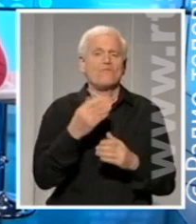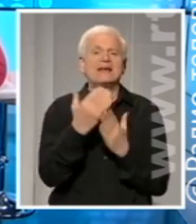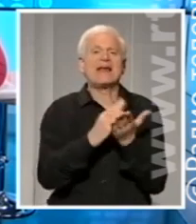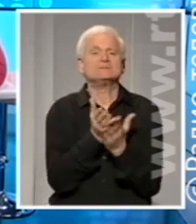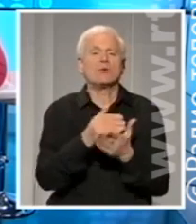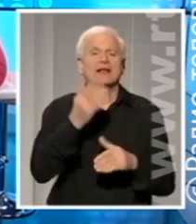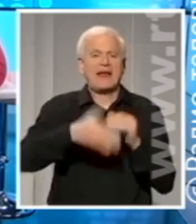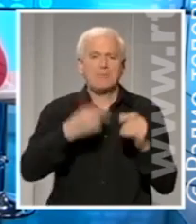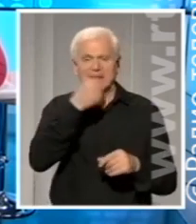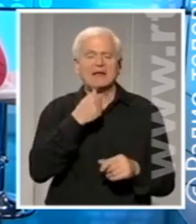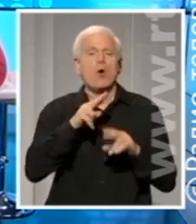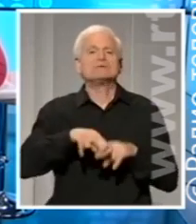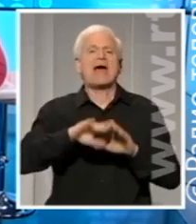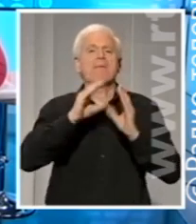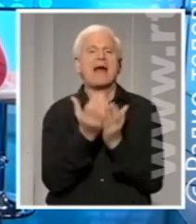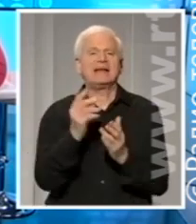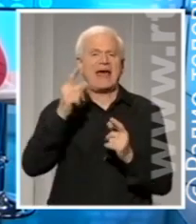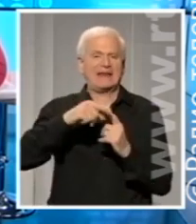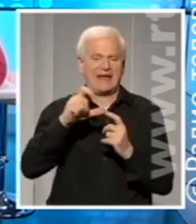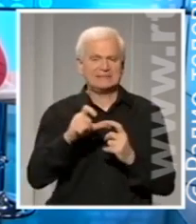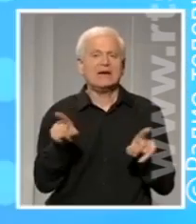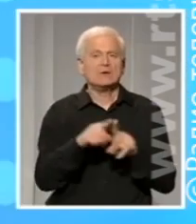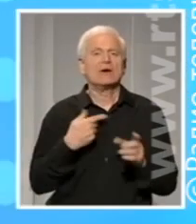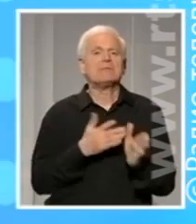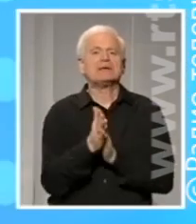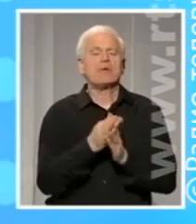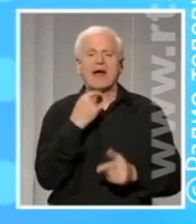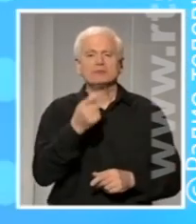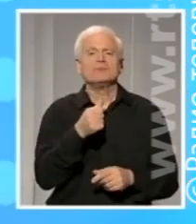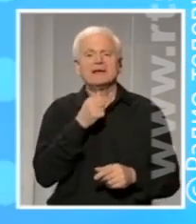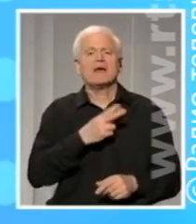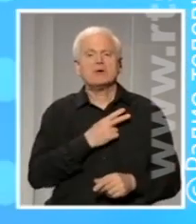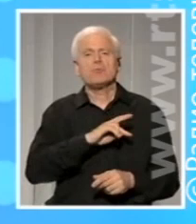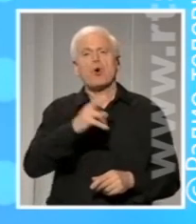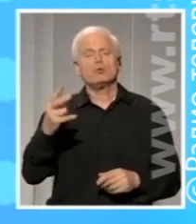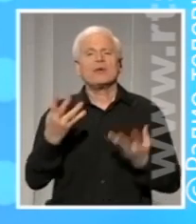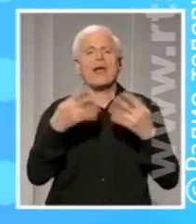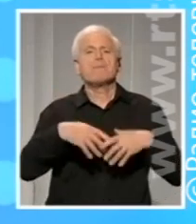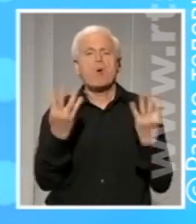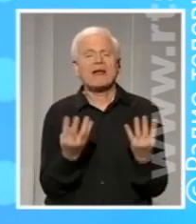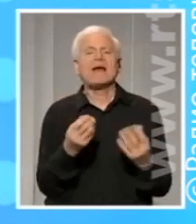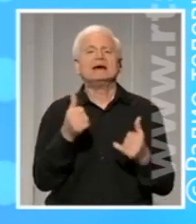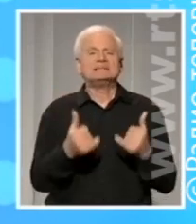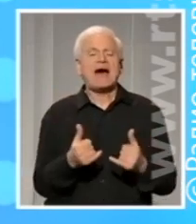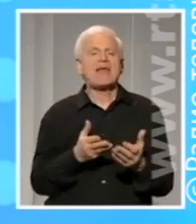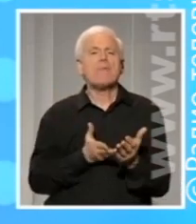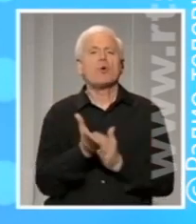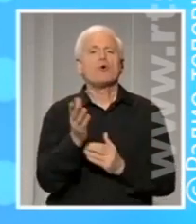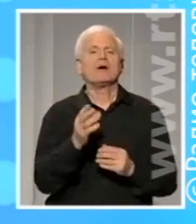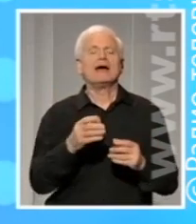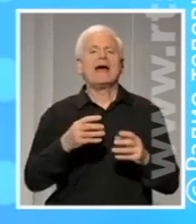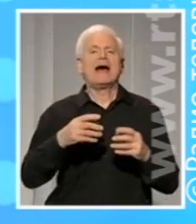RTS Planeta. Također sam zamoljen da kažem da ćemo imati i druge portale, jer za sada protok na Planeti